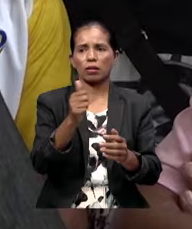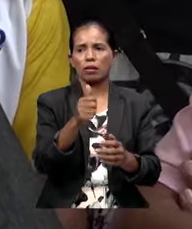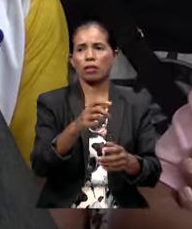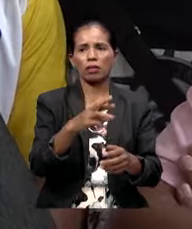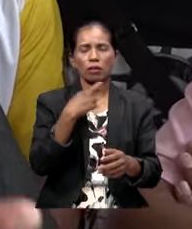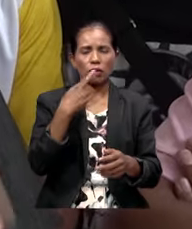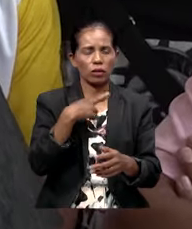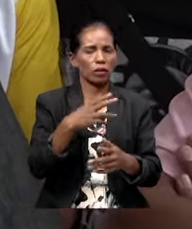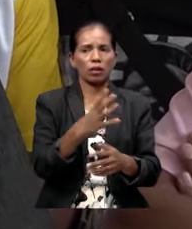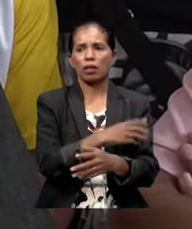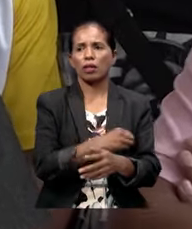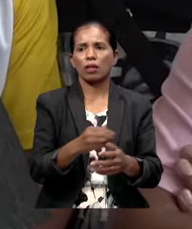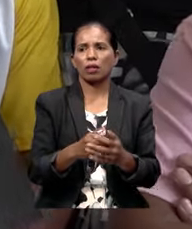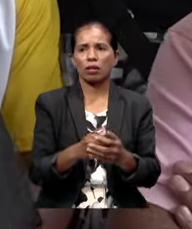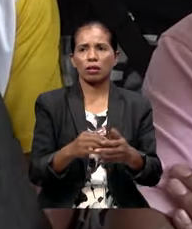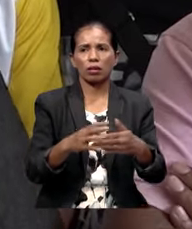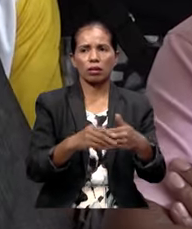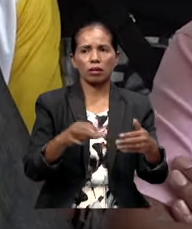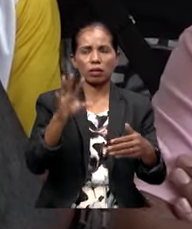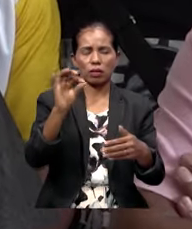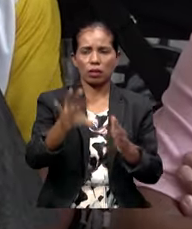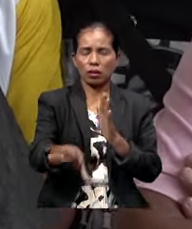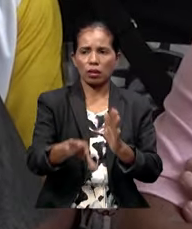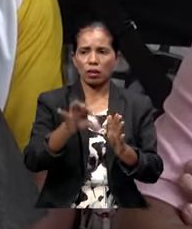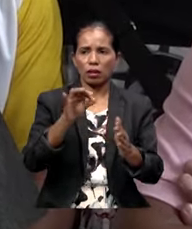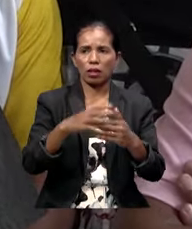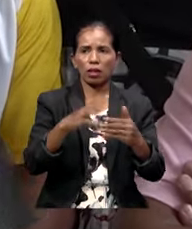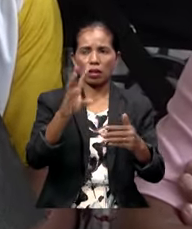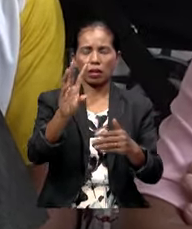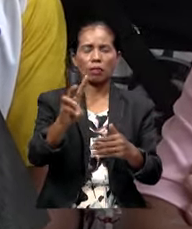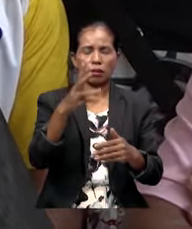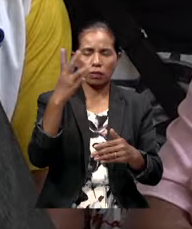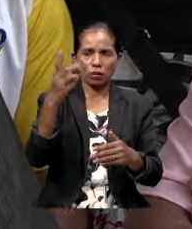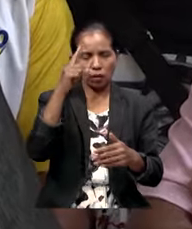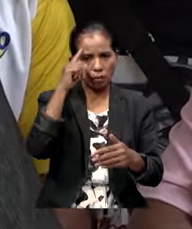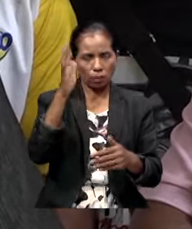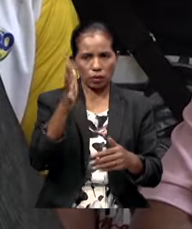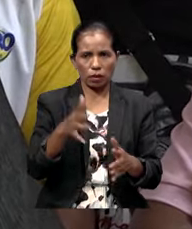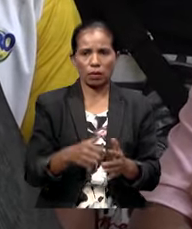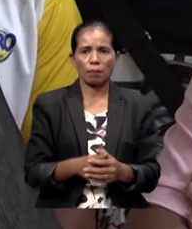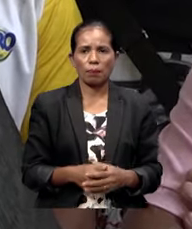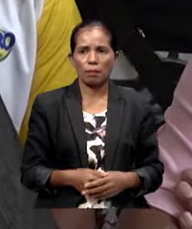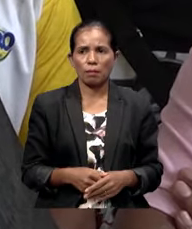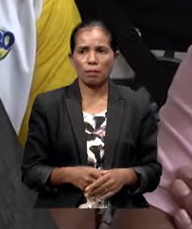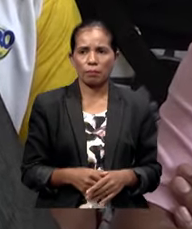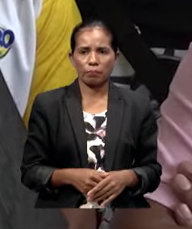pulin la $9 nyeteni hetan $16.50. Ida nema kami la kongkorra.